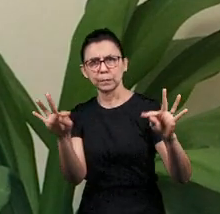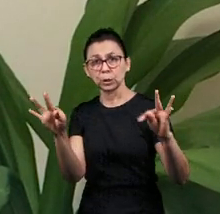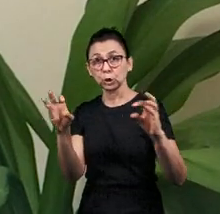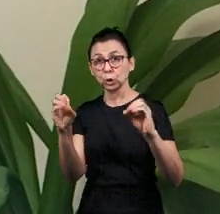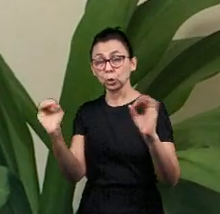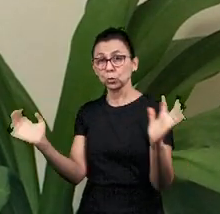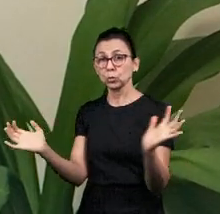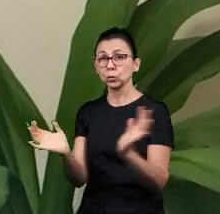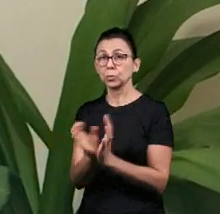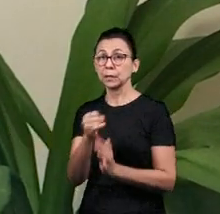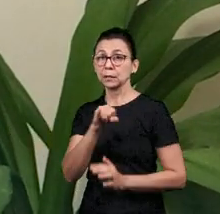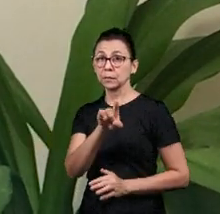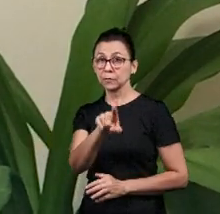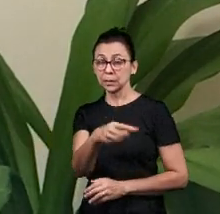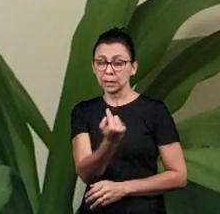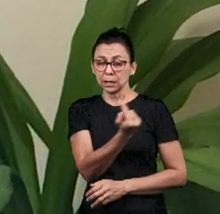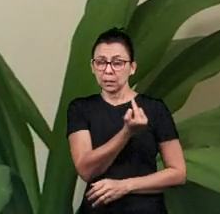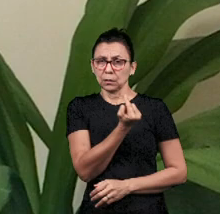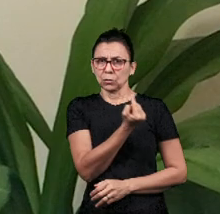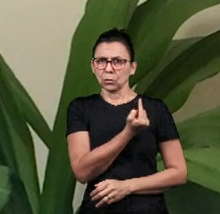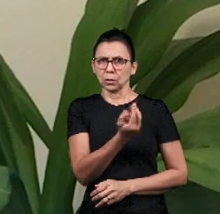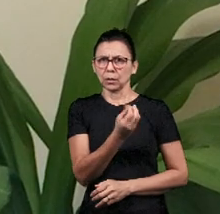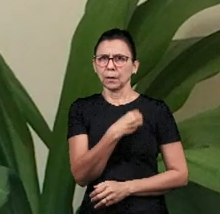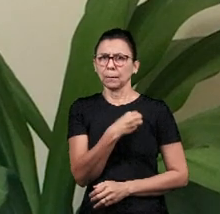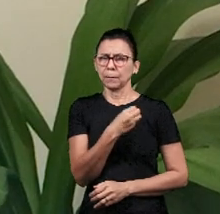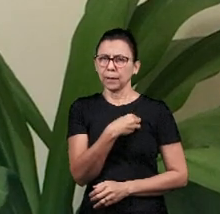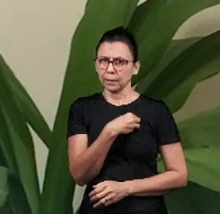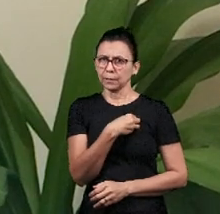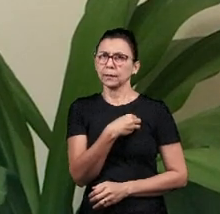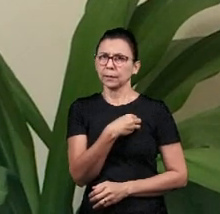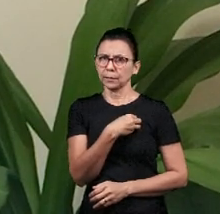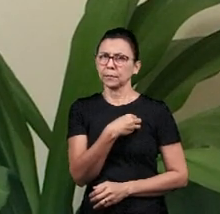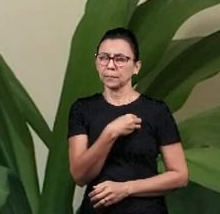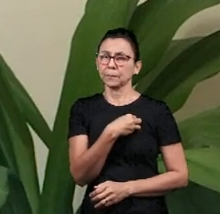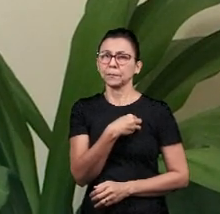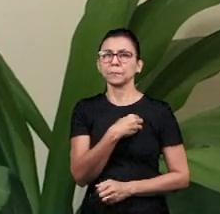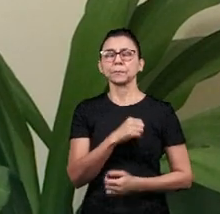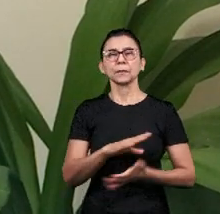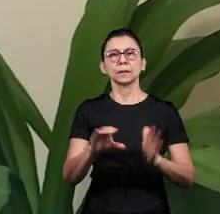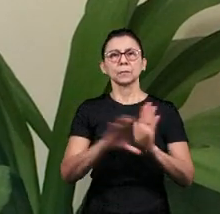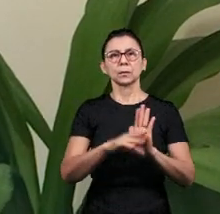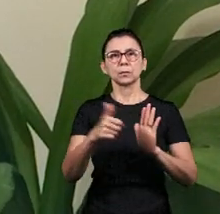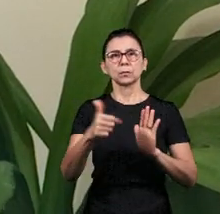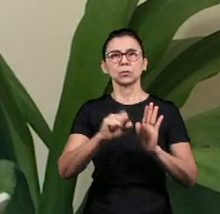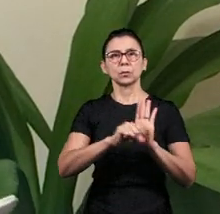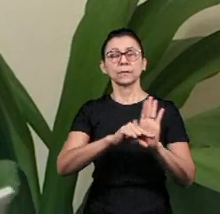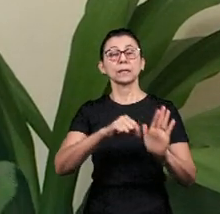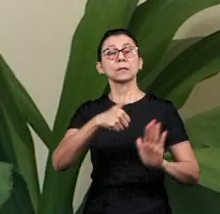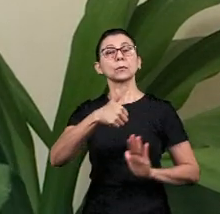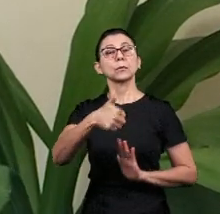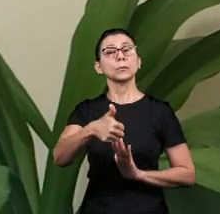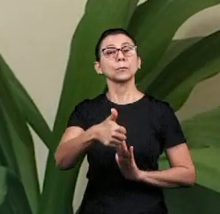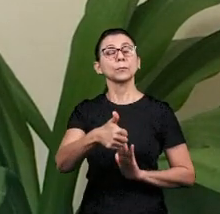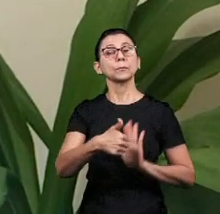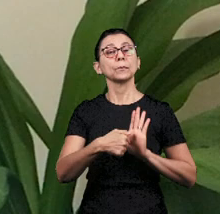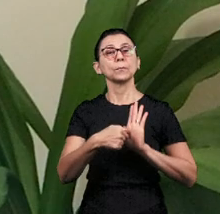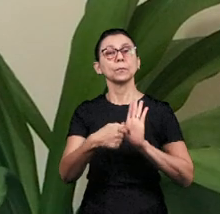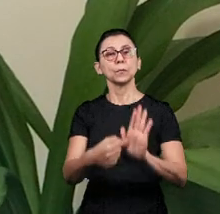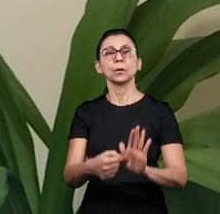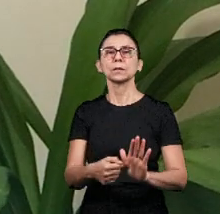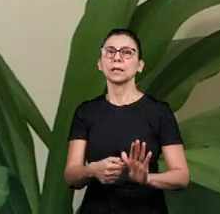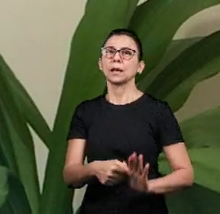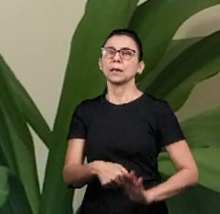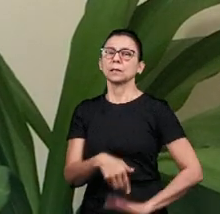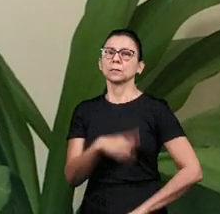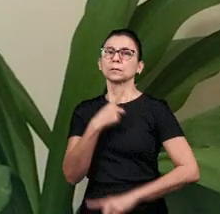isolé pêche. Elle dit cela en Proverbe 18, 21, qu'il dit « Cherche